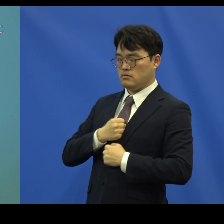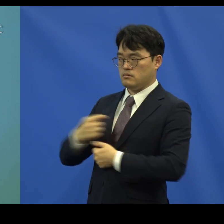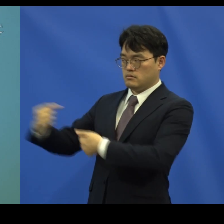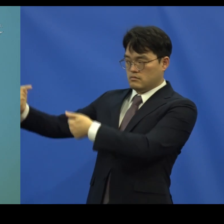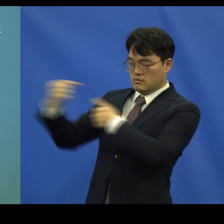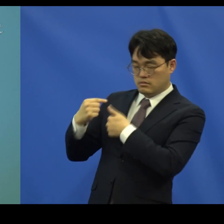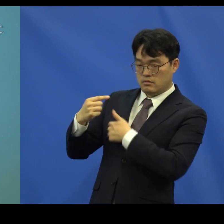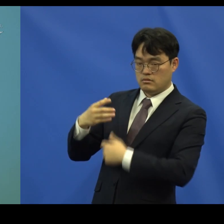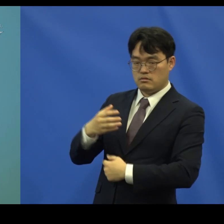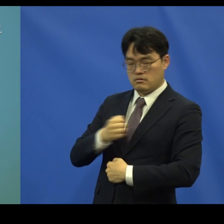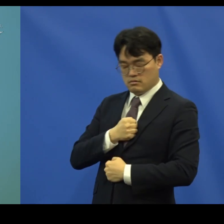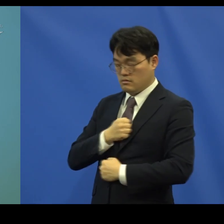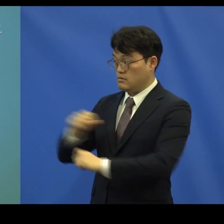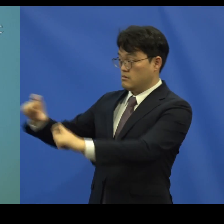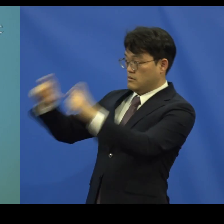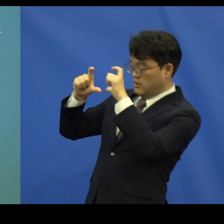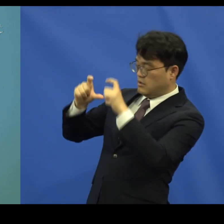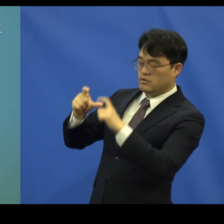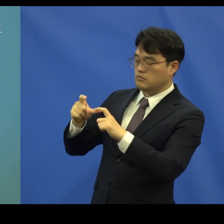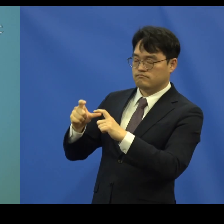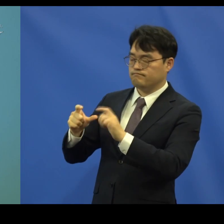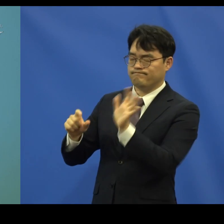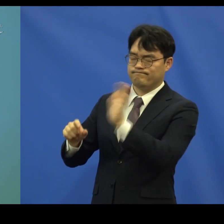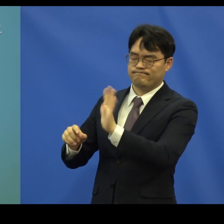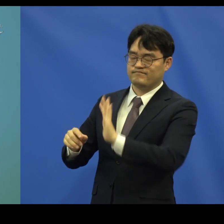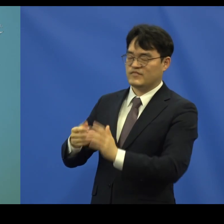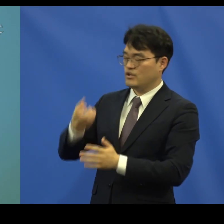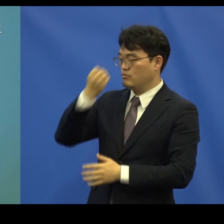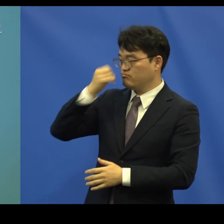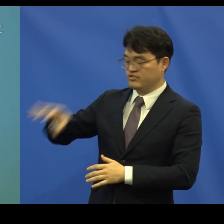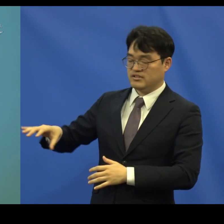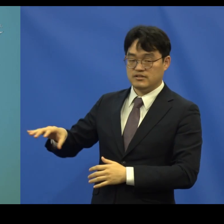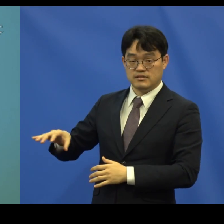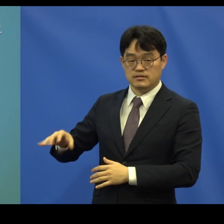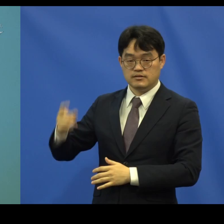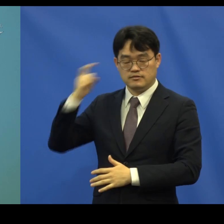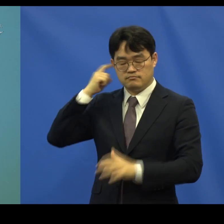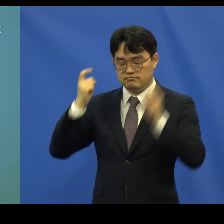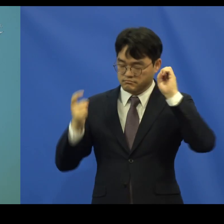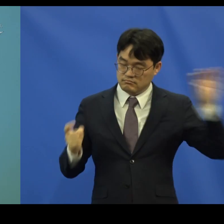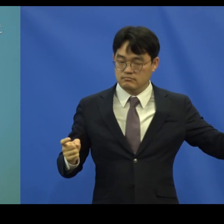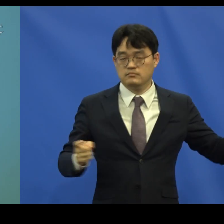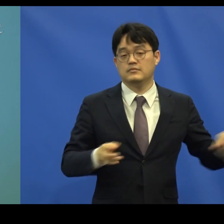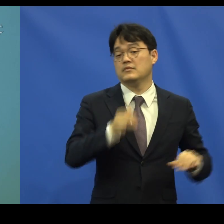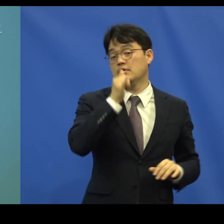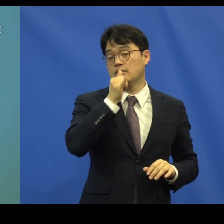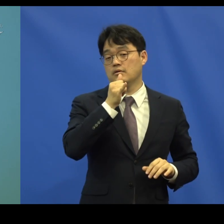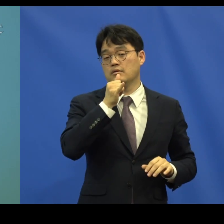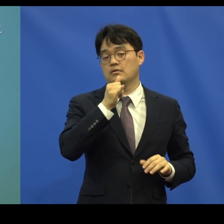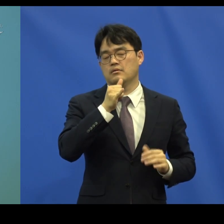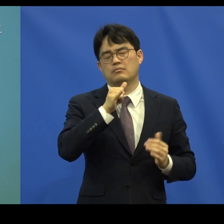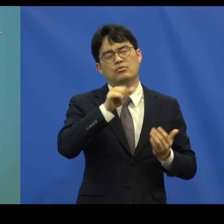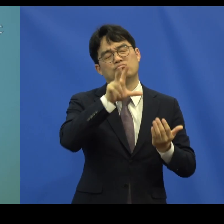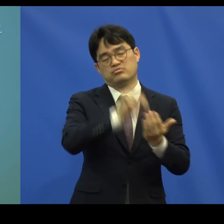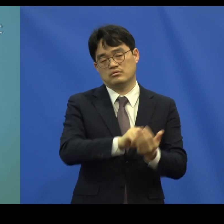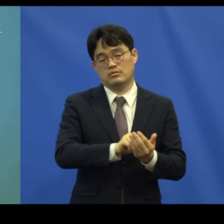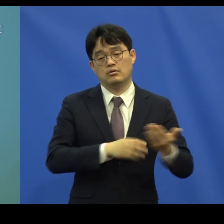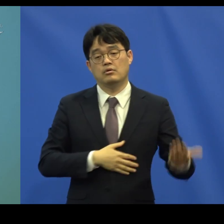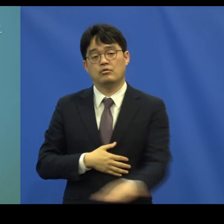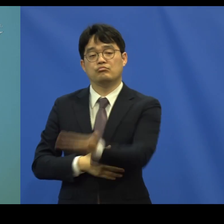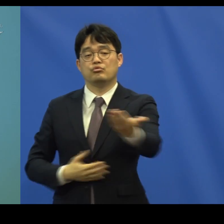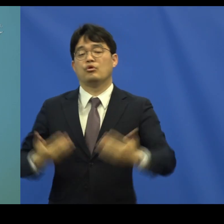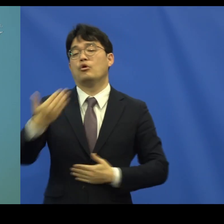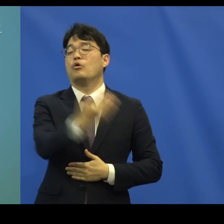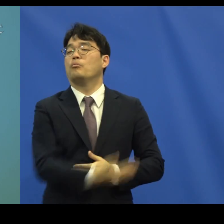거예요. 여러분, 우리가 이 몸도 똑같은 것 같아요. 많은 사인이